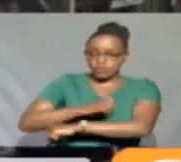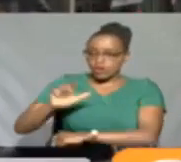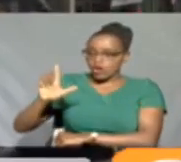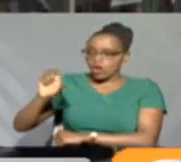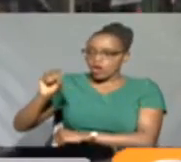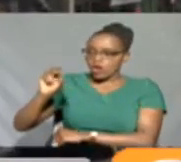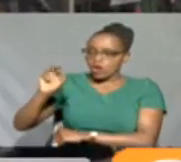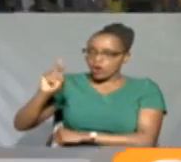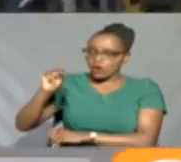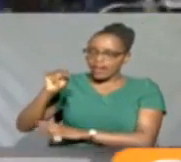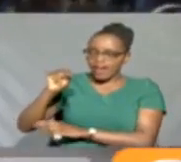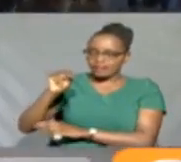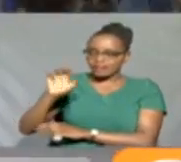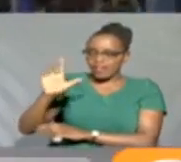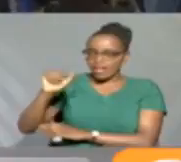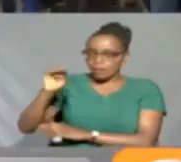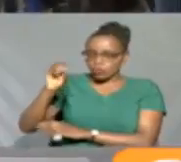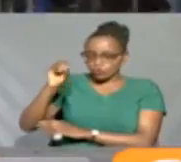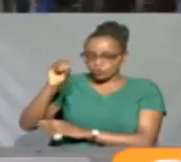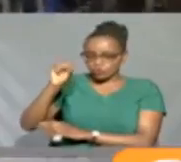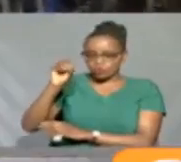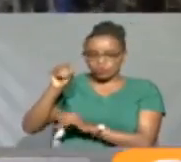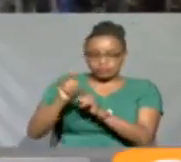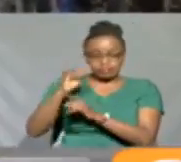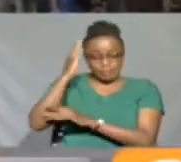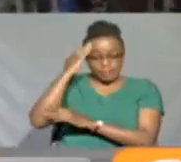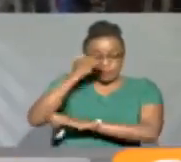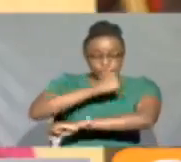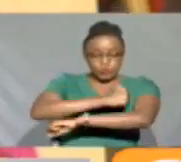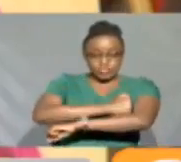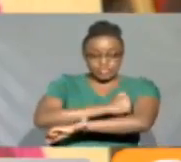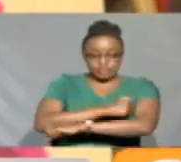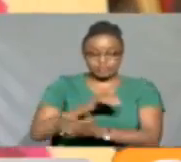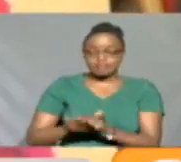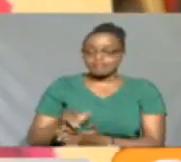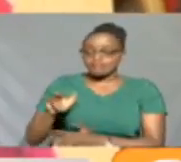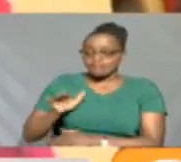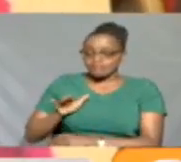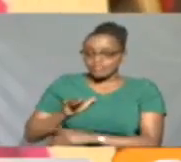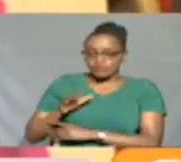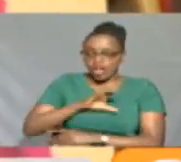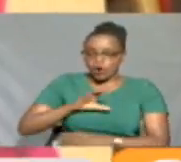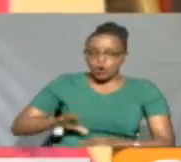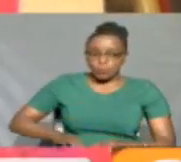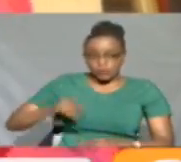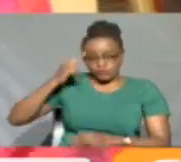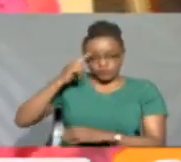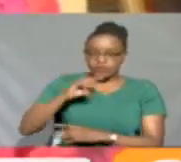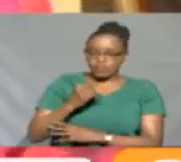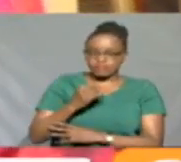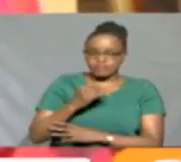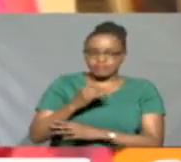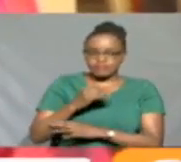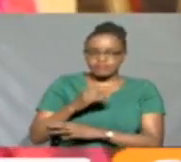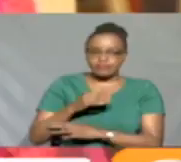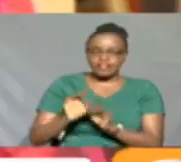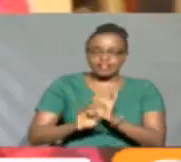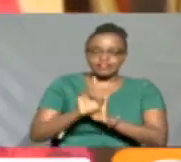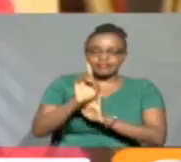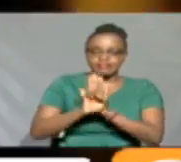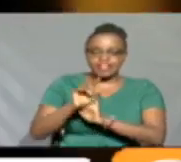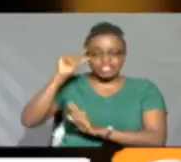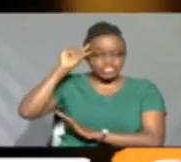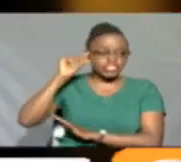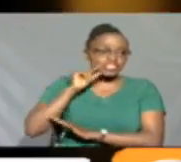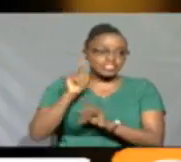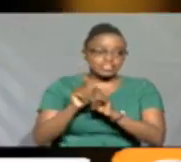Laboso Memorial, ilimweka mbele ya wapinzani wake. Laboso aliwahi kuwa kamishna wa tume ya kitaifa ya jinsia na maendeleo pamoja